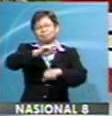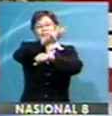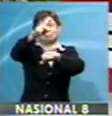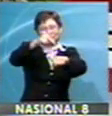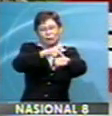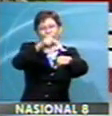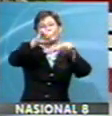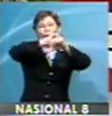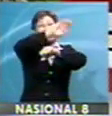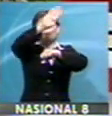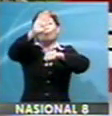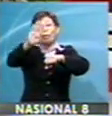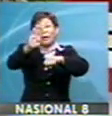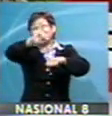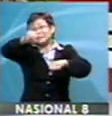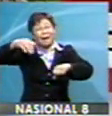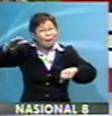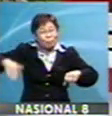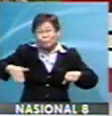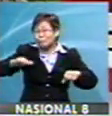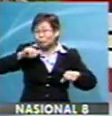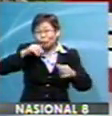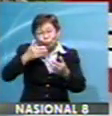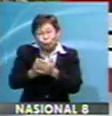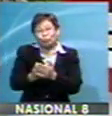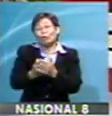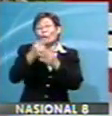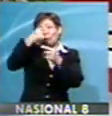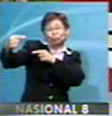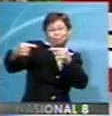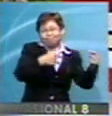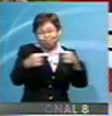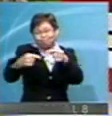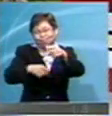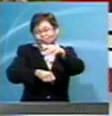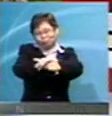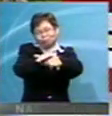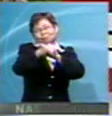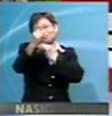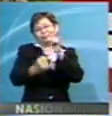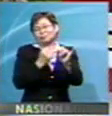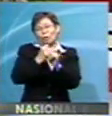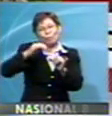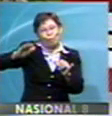nasional Bukit Jalil masih belum bersedia untuk sebarang perlawanan bola sepak